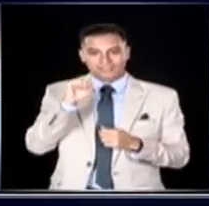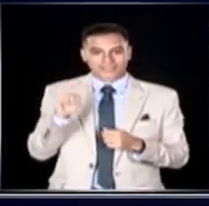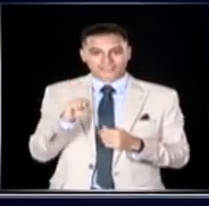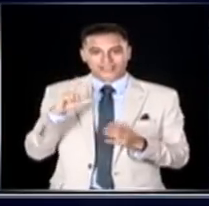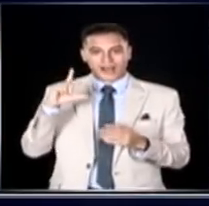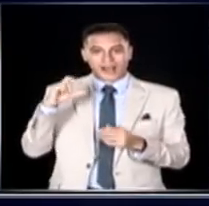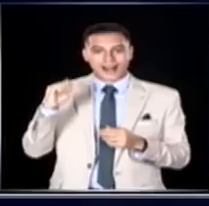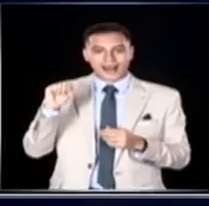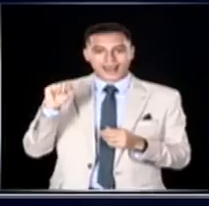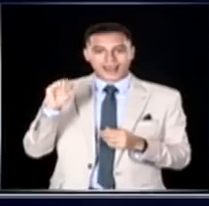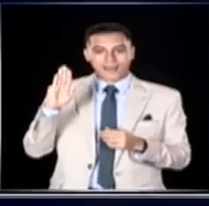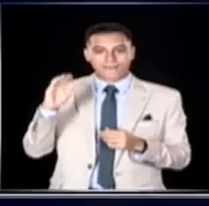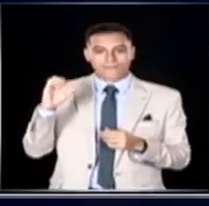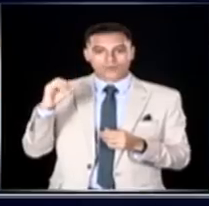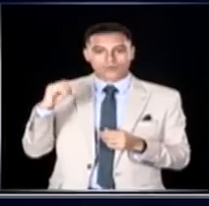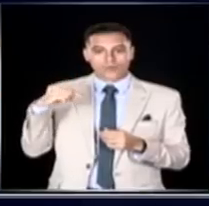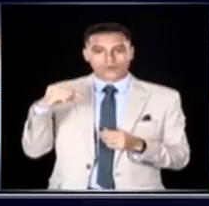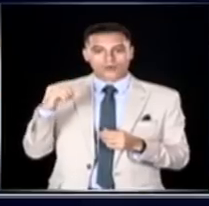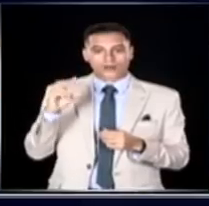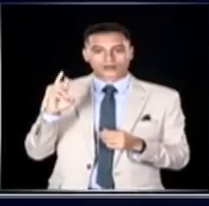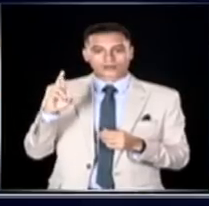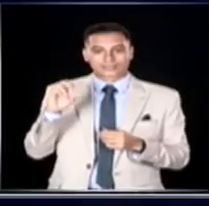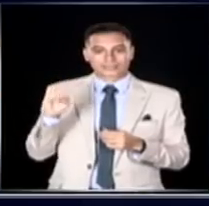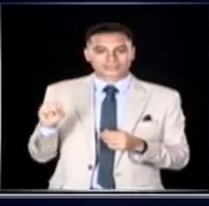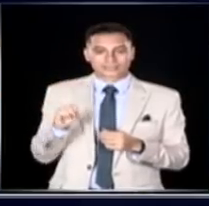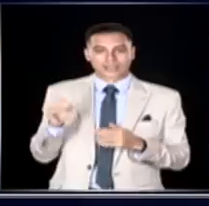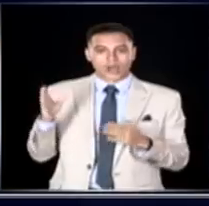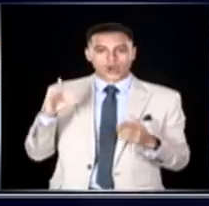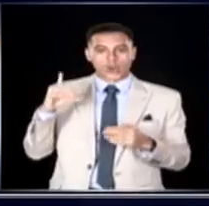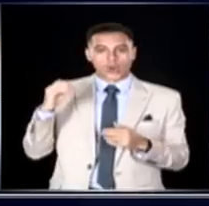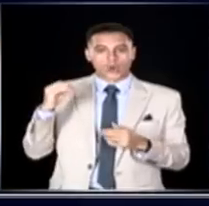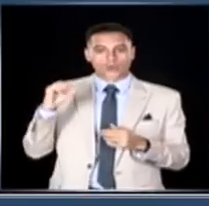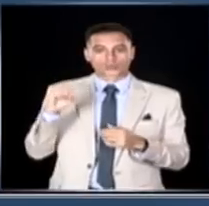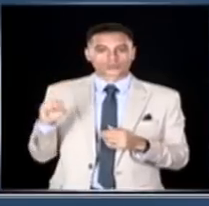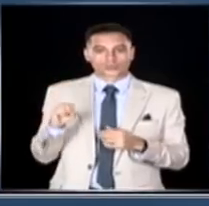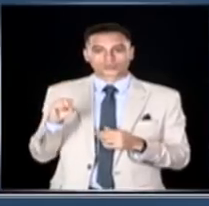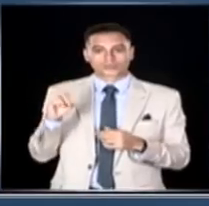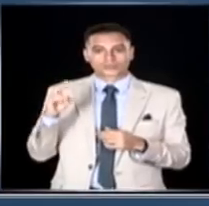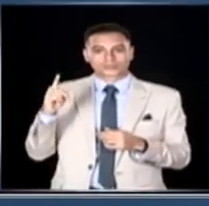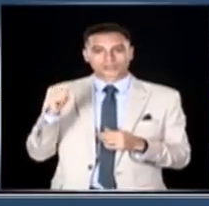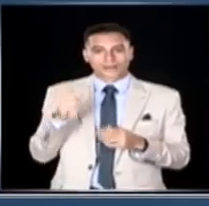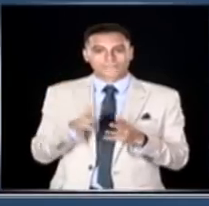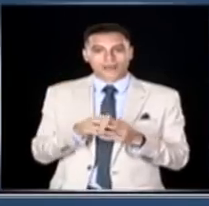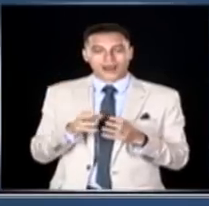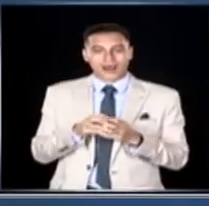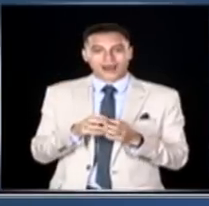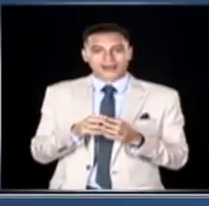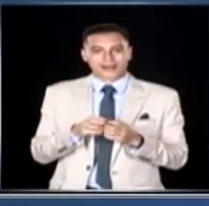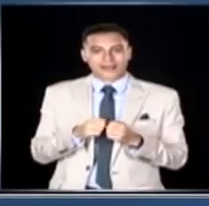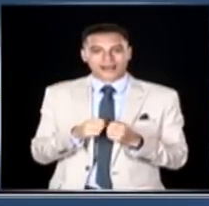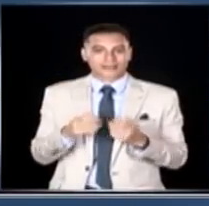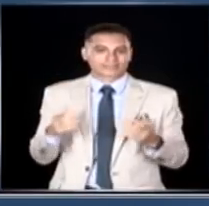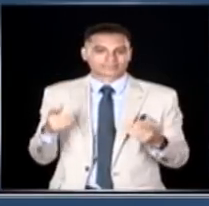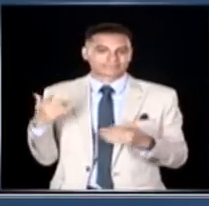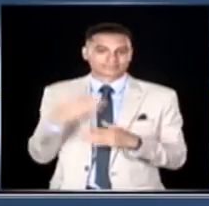Love's Labor's Lost، عذاب الحب الضائع؟ شيكسبير. خلاص هي داست